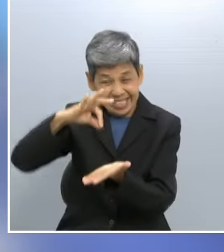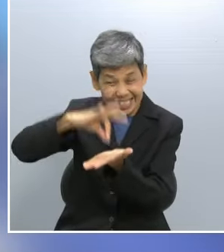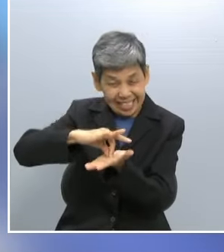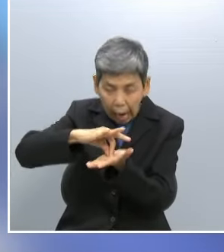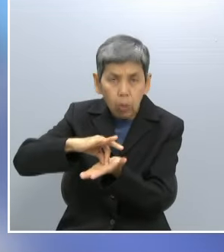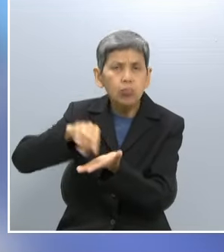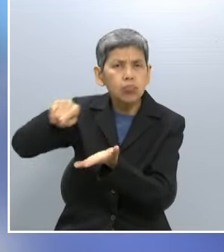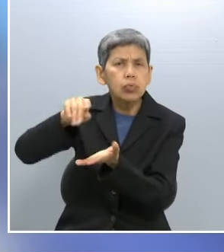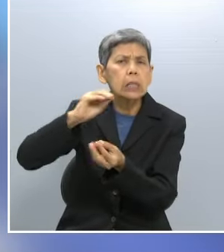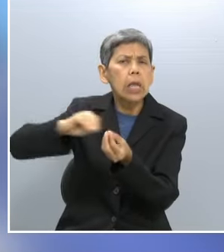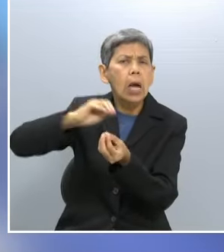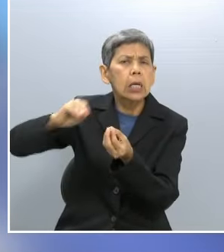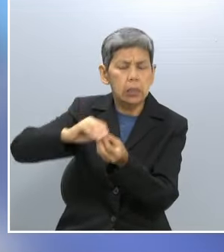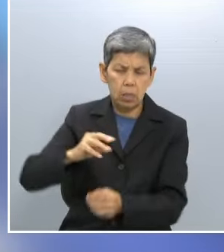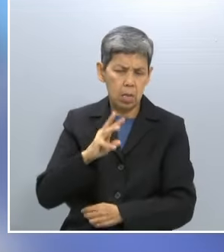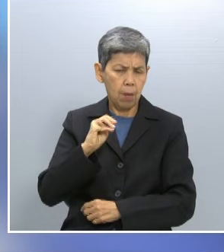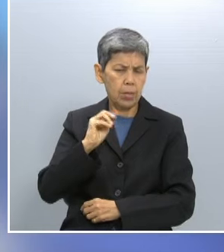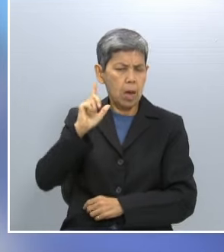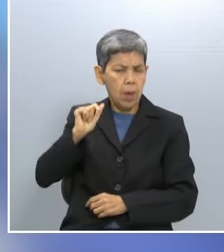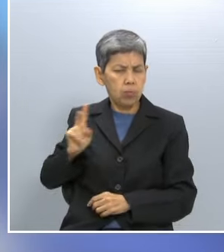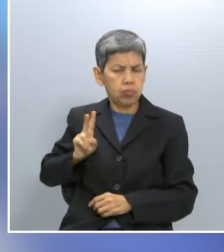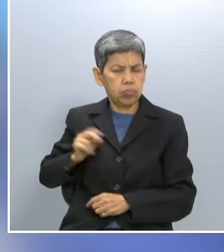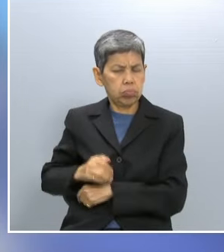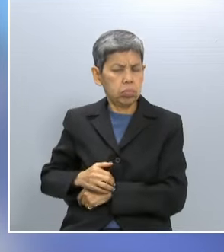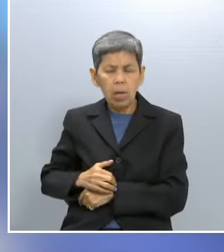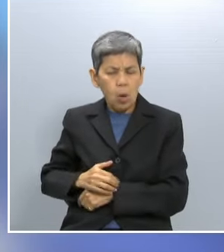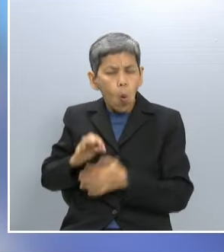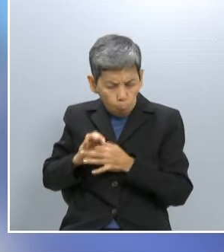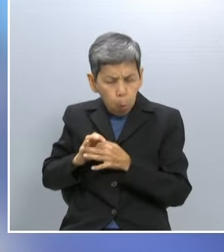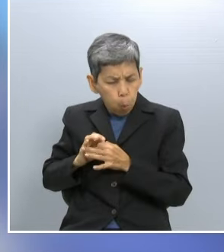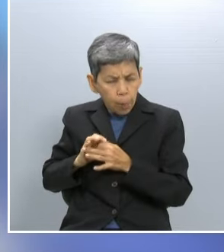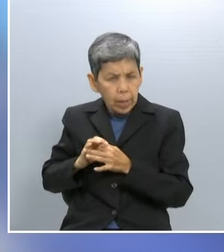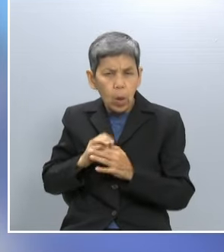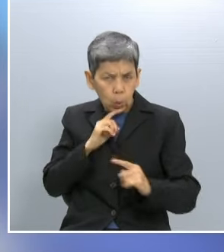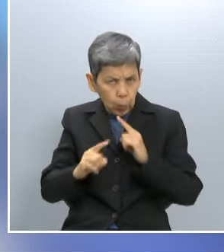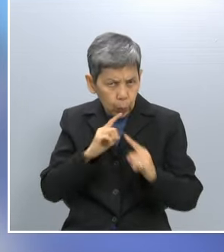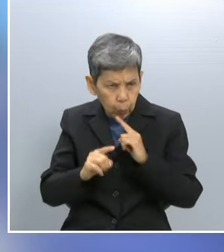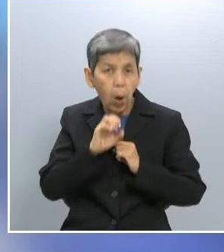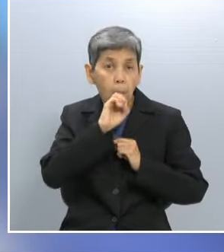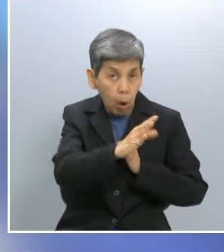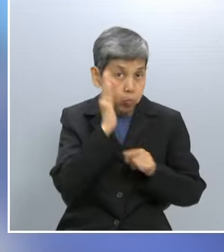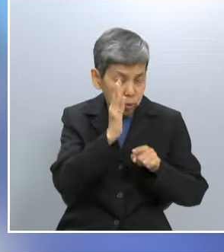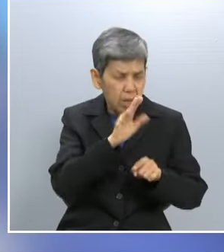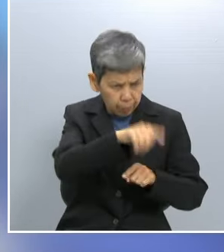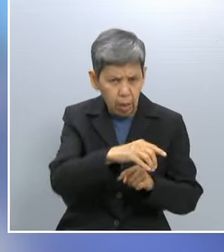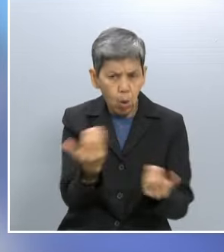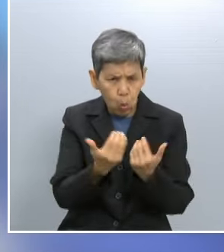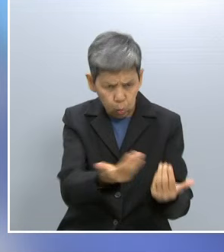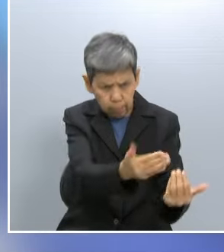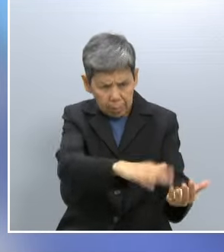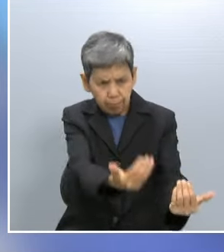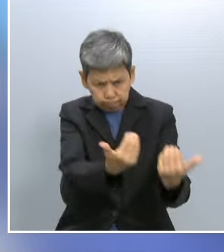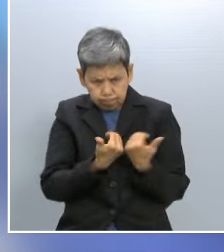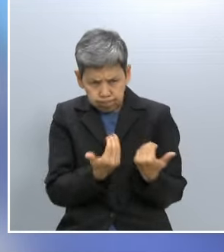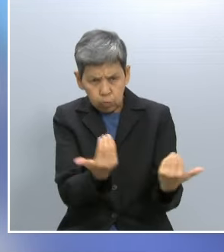โผล่อยู่ที่นั่นมิ้นกับแม่ก็ยังไม่เลิกห่วงก็เลยคุยแชทบอกทอยบอกว่าให้เอาลูกมาไว้ที่บ้านมิ้นก่อน